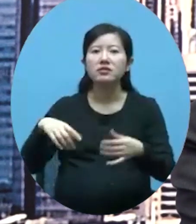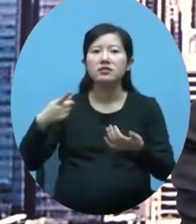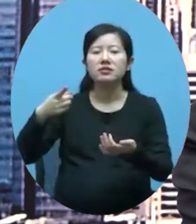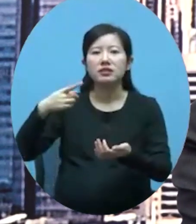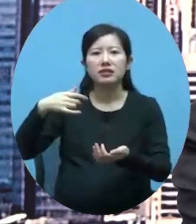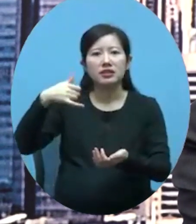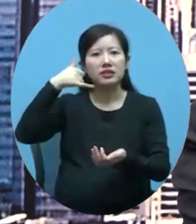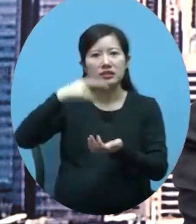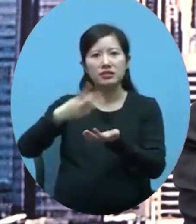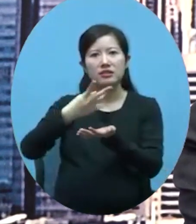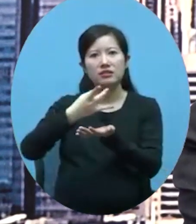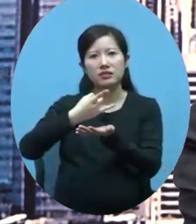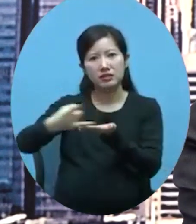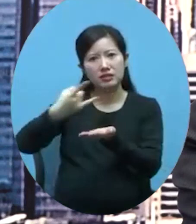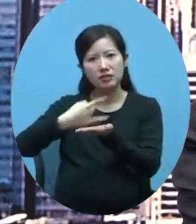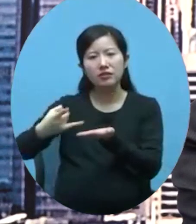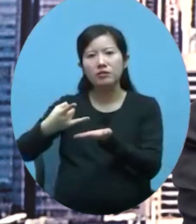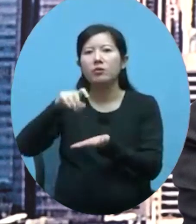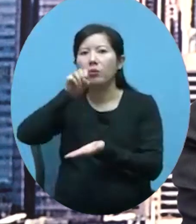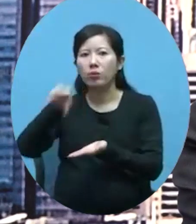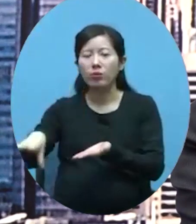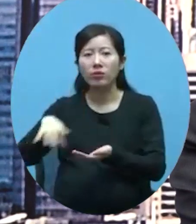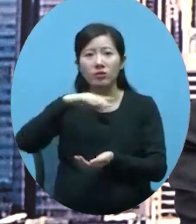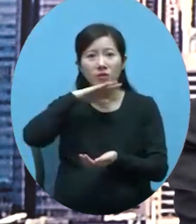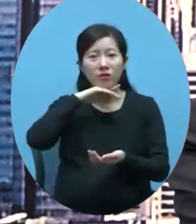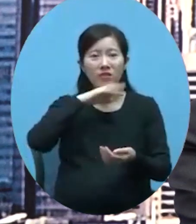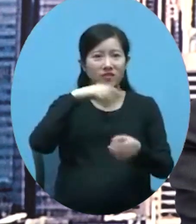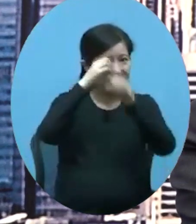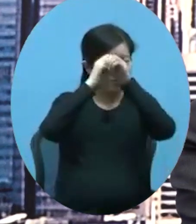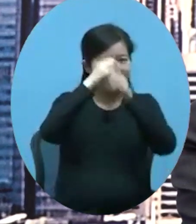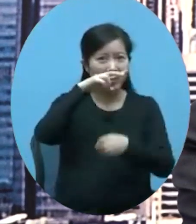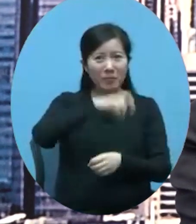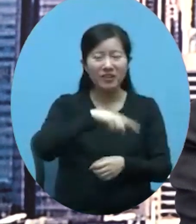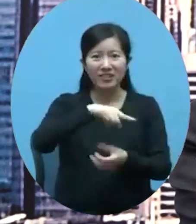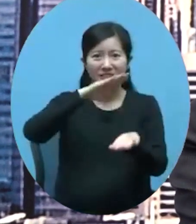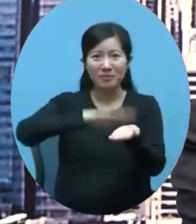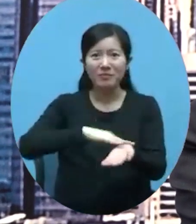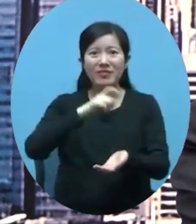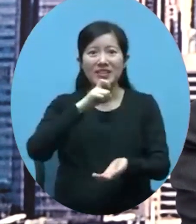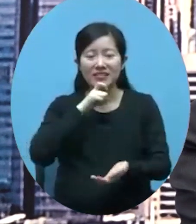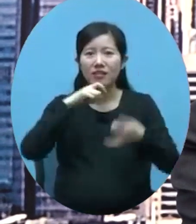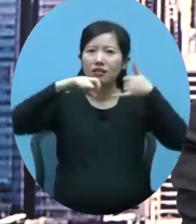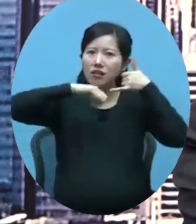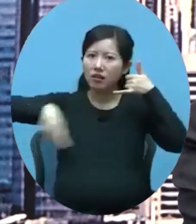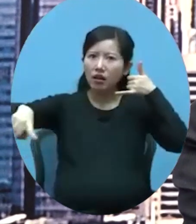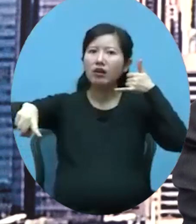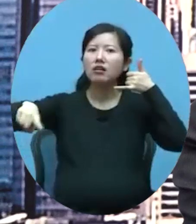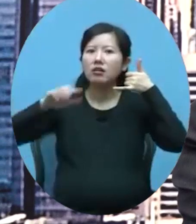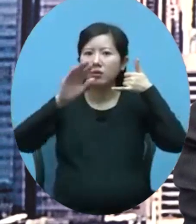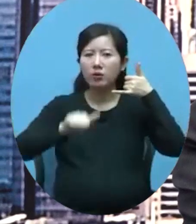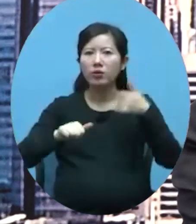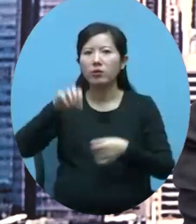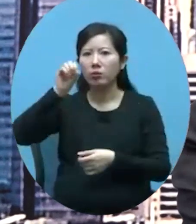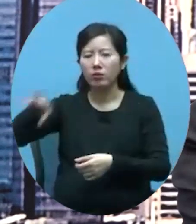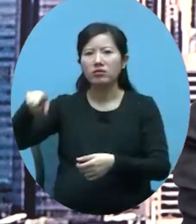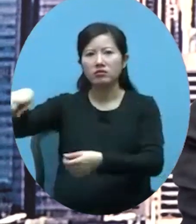讯的形式通知病人如果是阳性的话医生防卫中心就会以电话联络病人并安排病